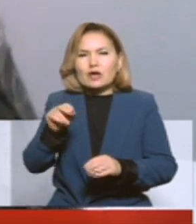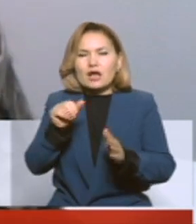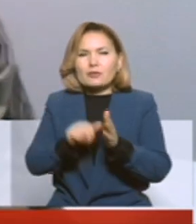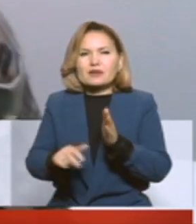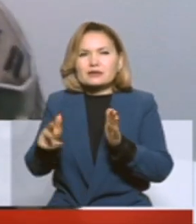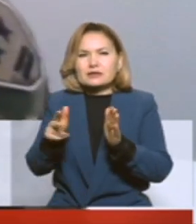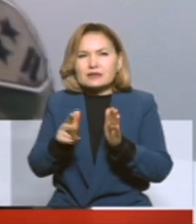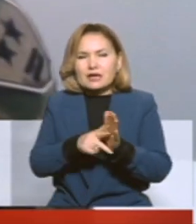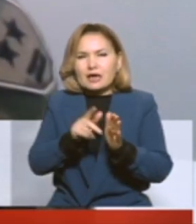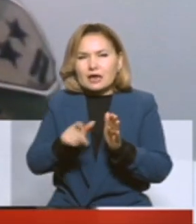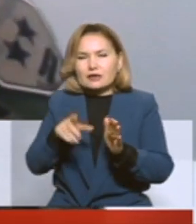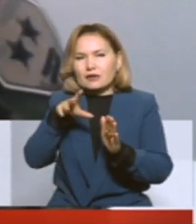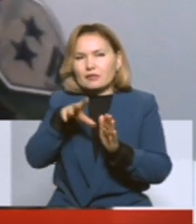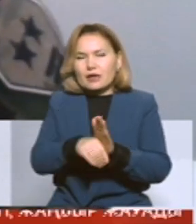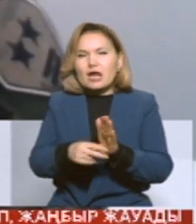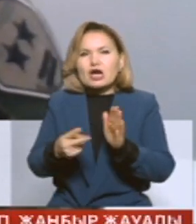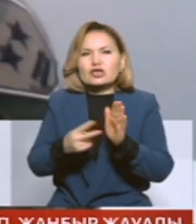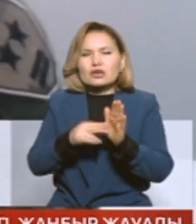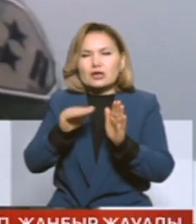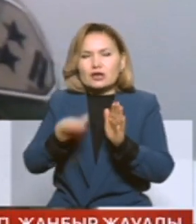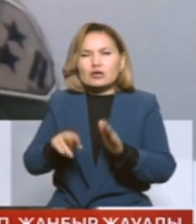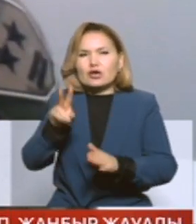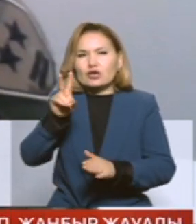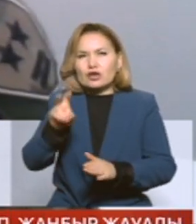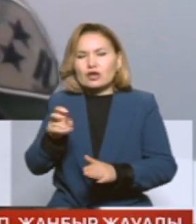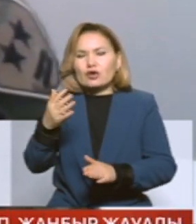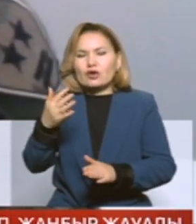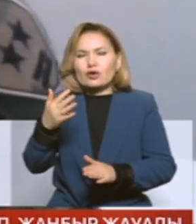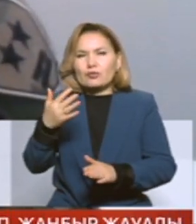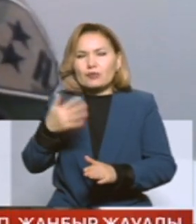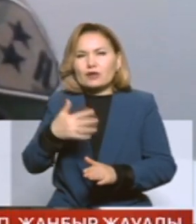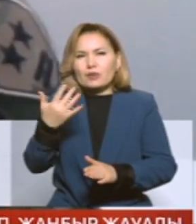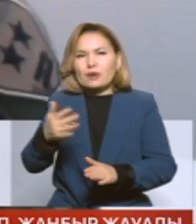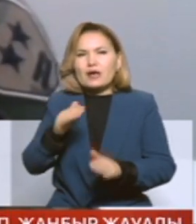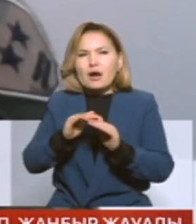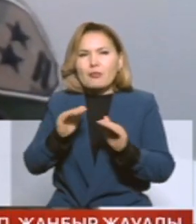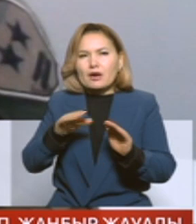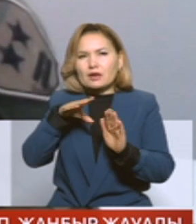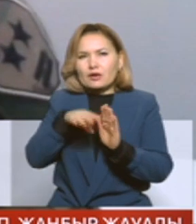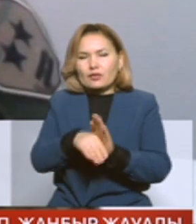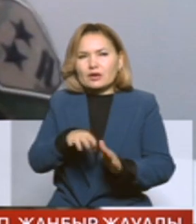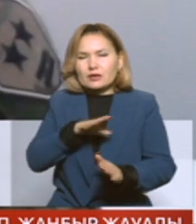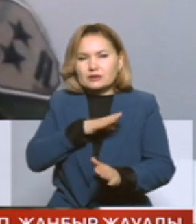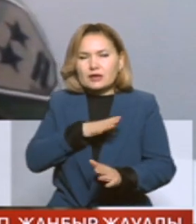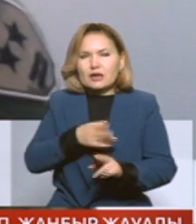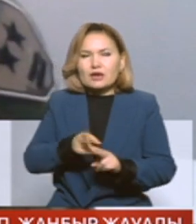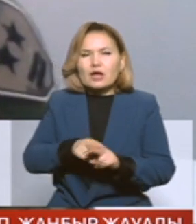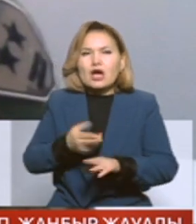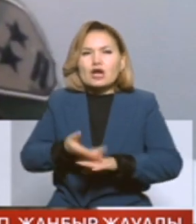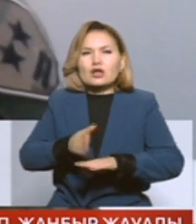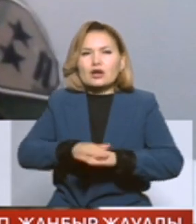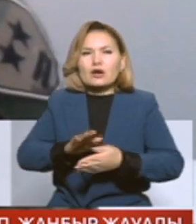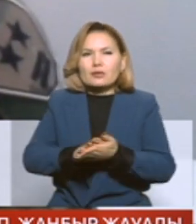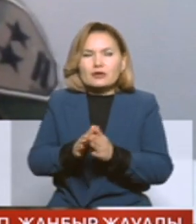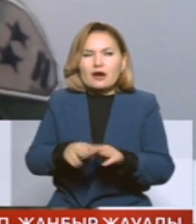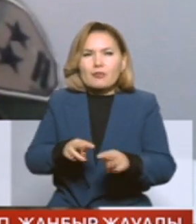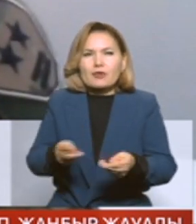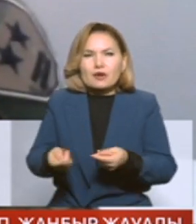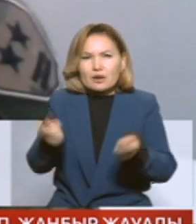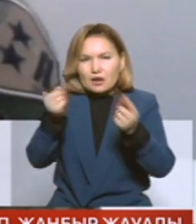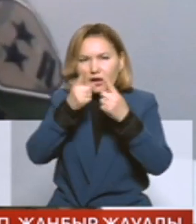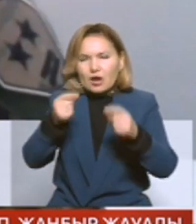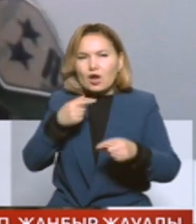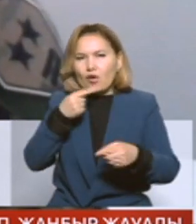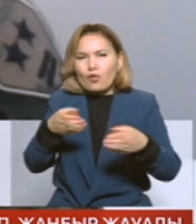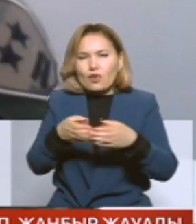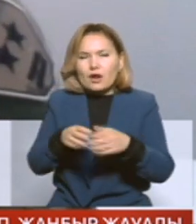14368 адам, оның ішінде 7255 балалар орналасты. Төтенше жағдайлар министрлігі, Қорғаныс